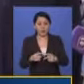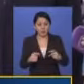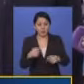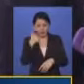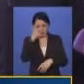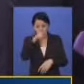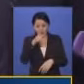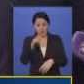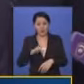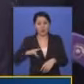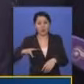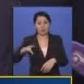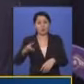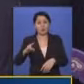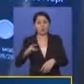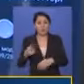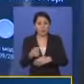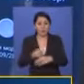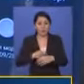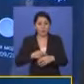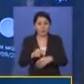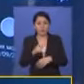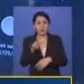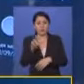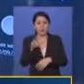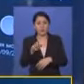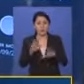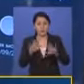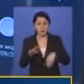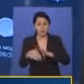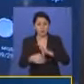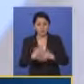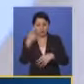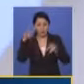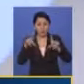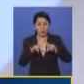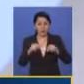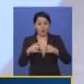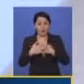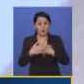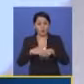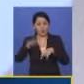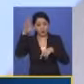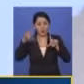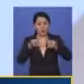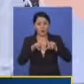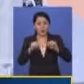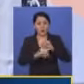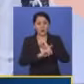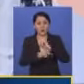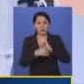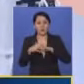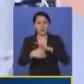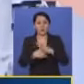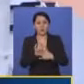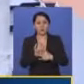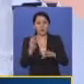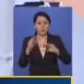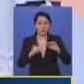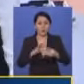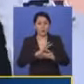шағын ауданда тұрғындардың өтініші ескеріліп, 300 орынға шақталған жаңа мектеп пайдалануға берілді. Білім ордасына соңғы үлгідегі заманауи жабдықтар